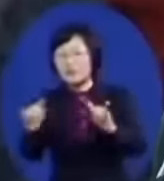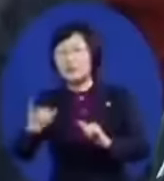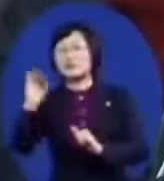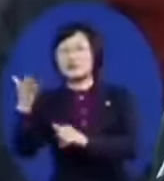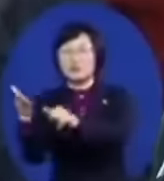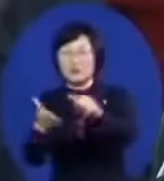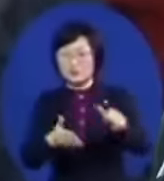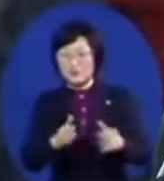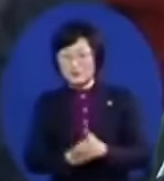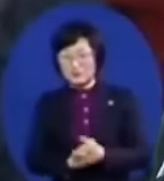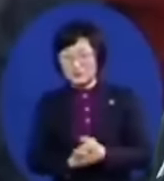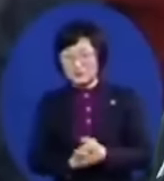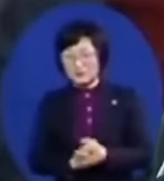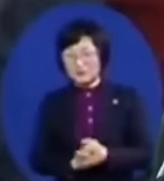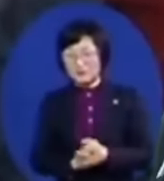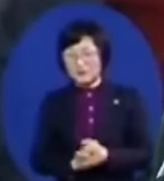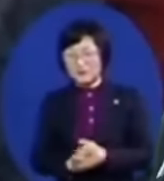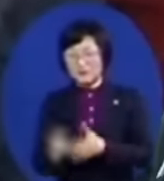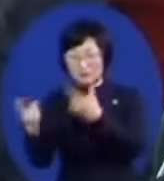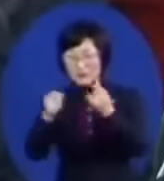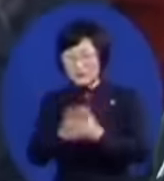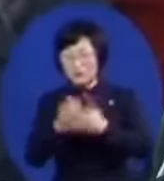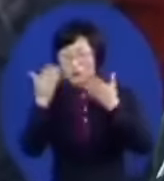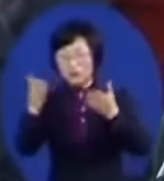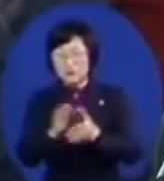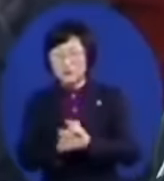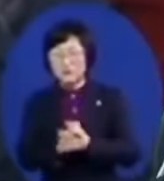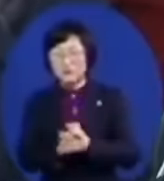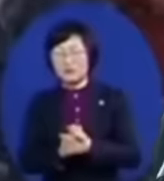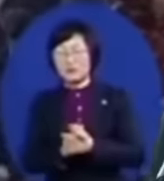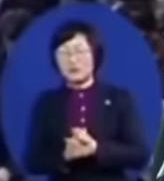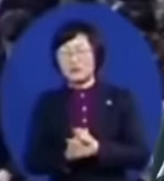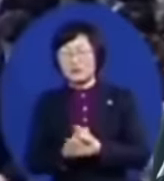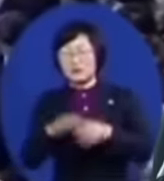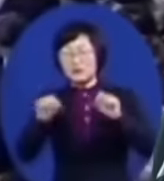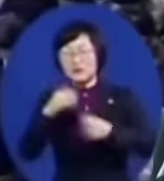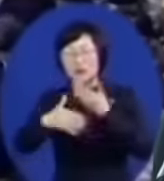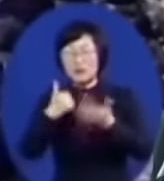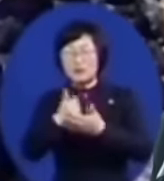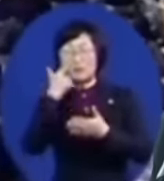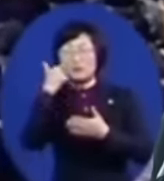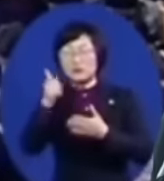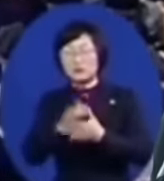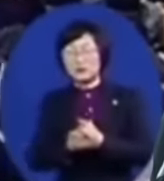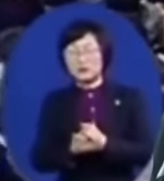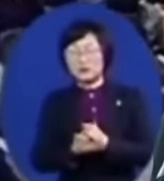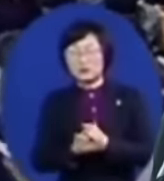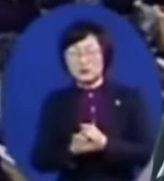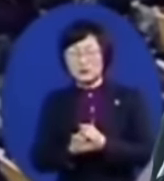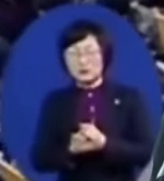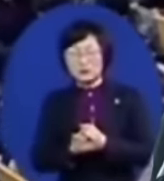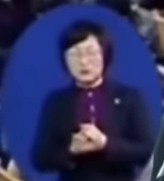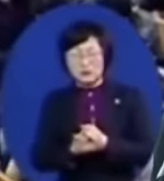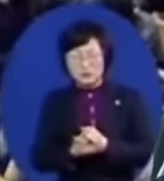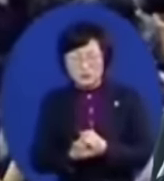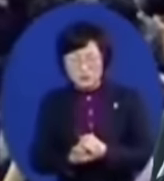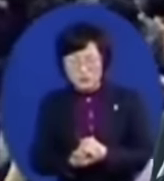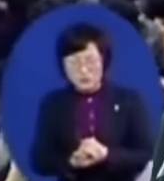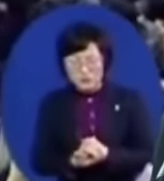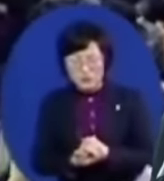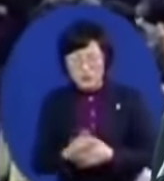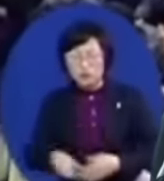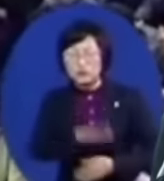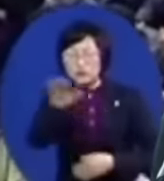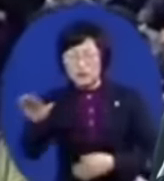것입니다. 다 같이 고백시켜 기도드리겠습니다. 살아계신 아버지 하나님, 아버지 하나님을 생각할 때